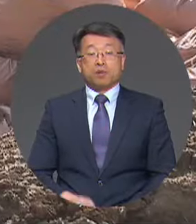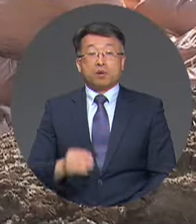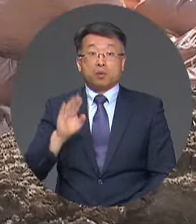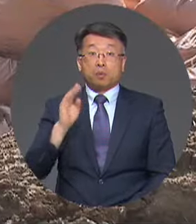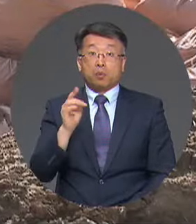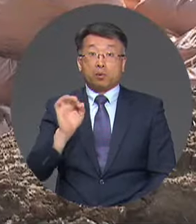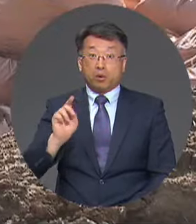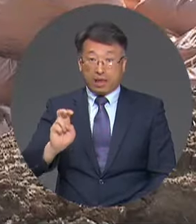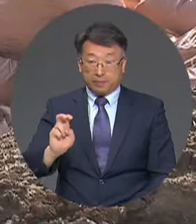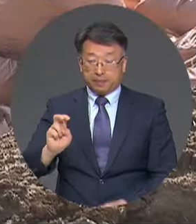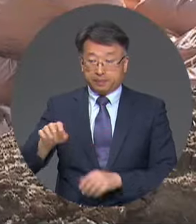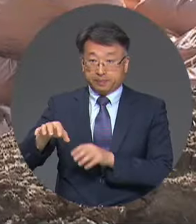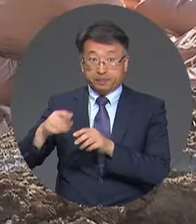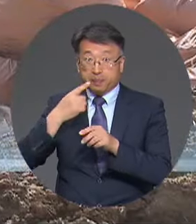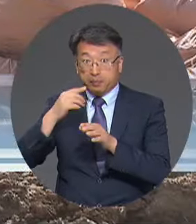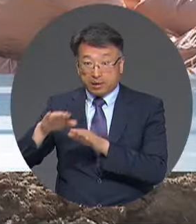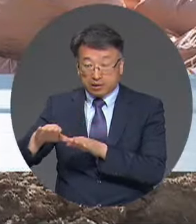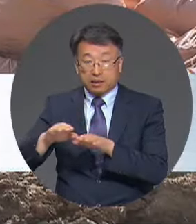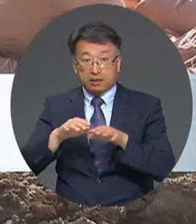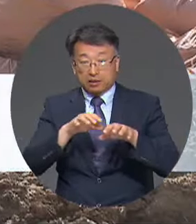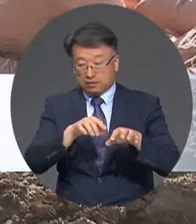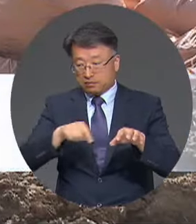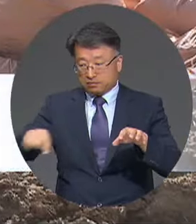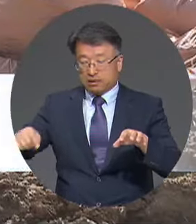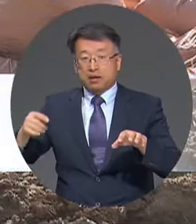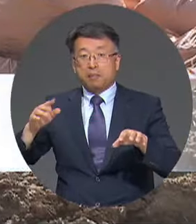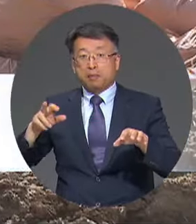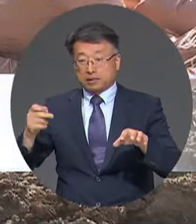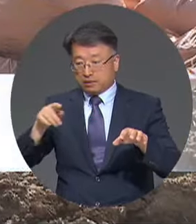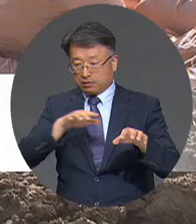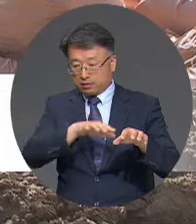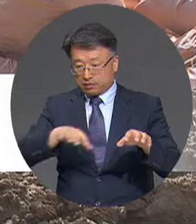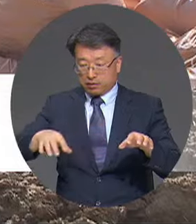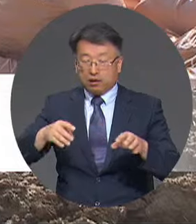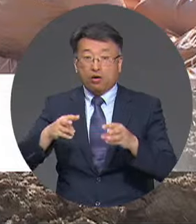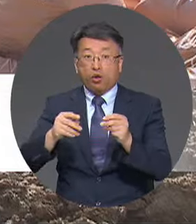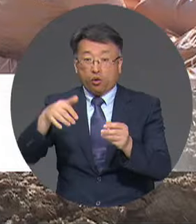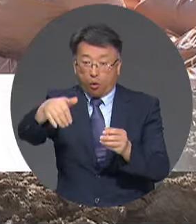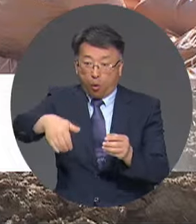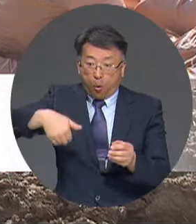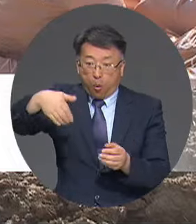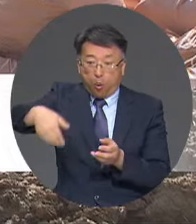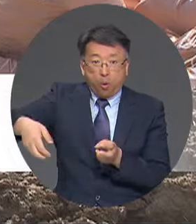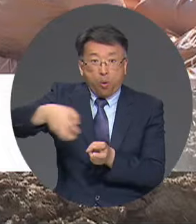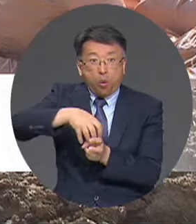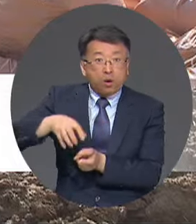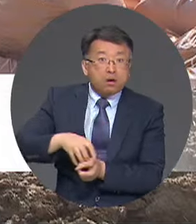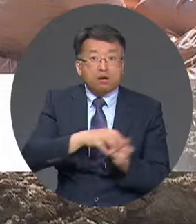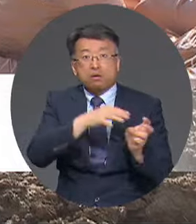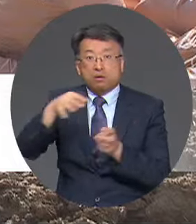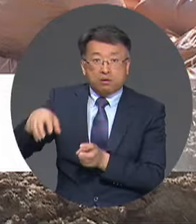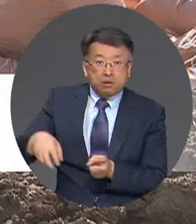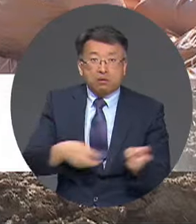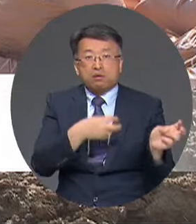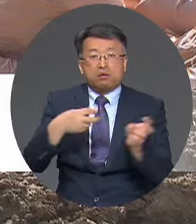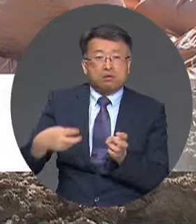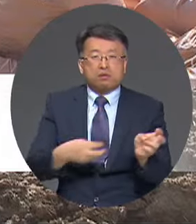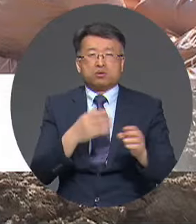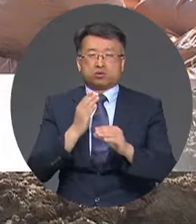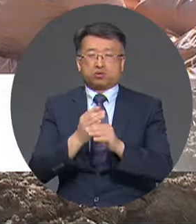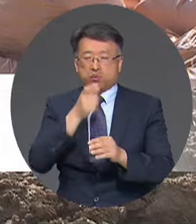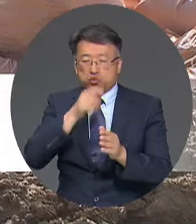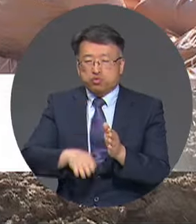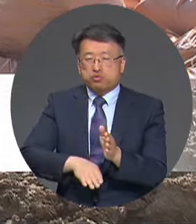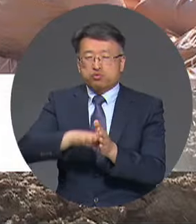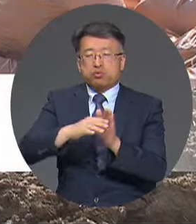봉암 갯벌과 마산만으로 흐르는 창원천에 준설 공사가 한창입니다. 창원시는 범람과 침수를 예방하기 위해